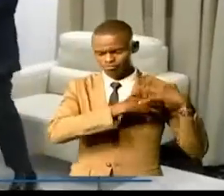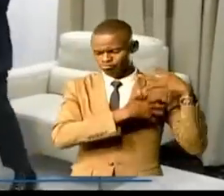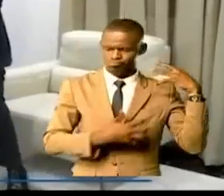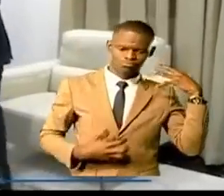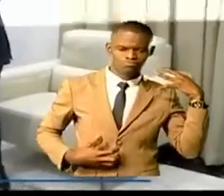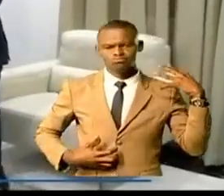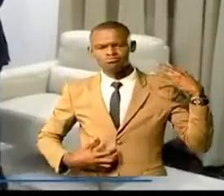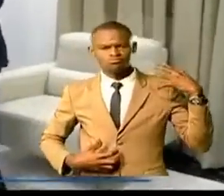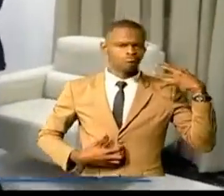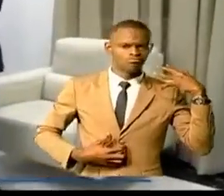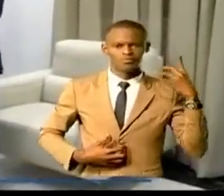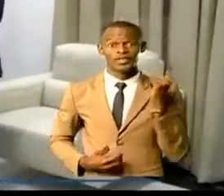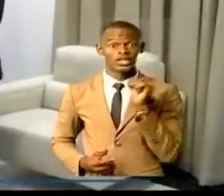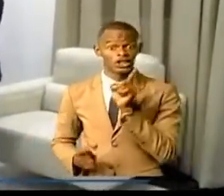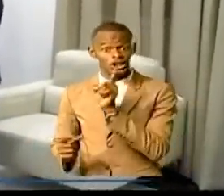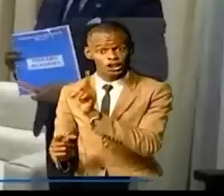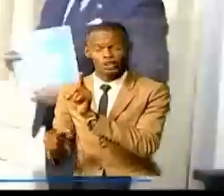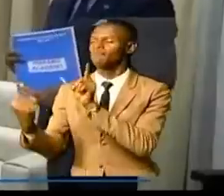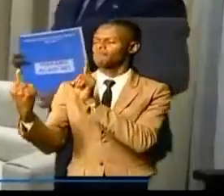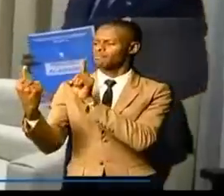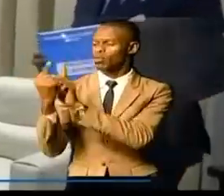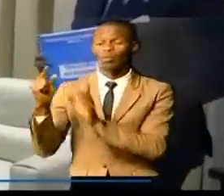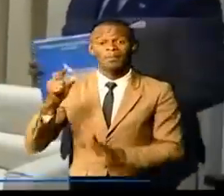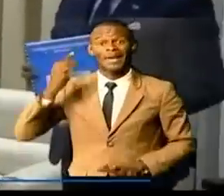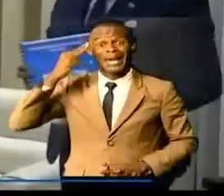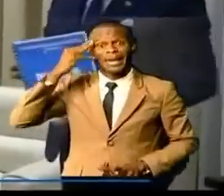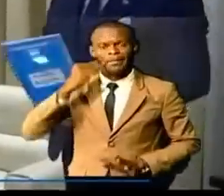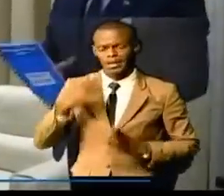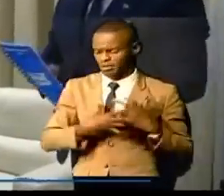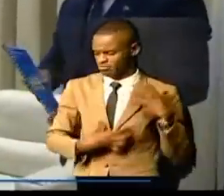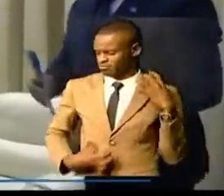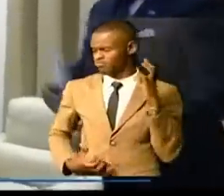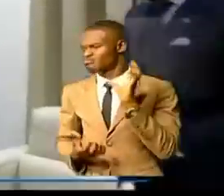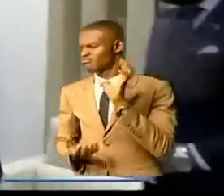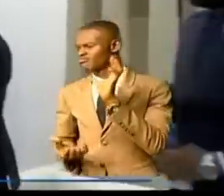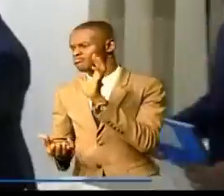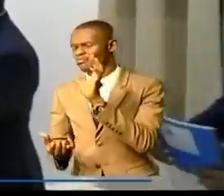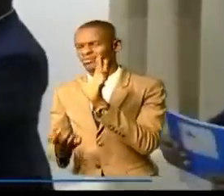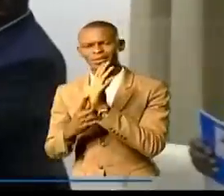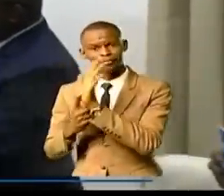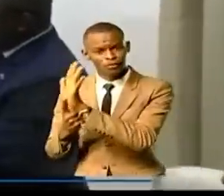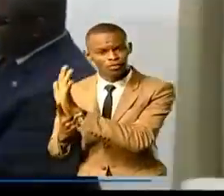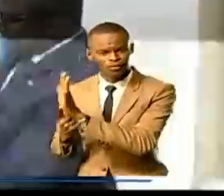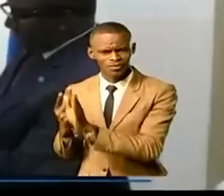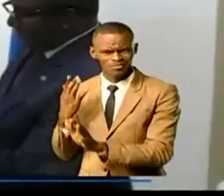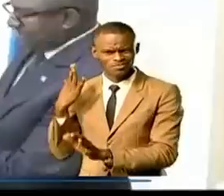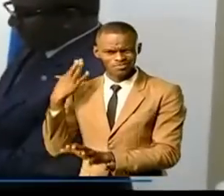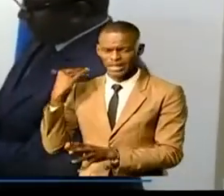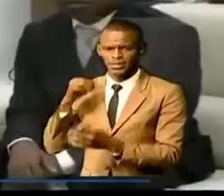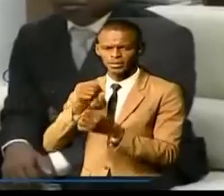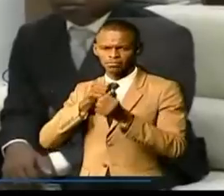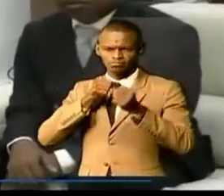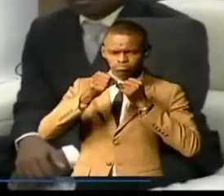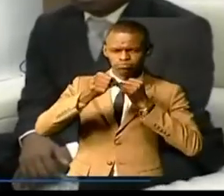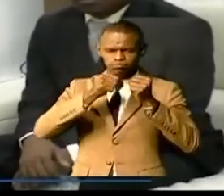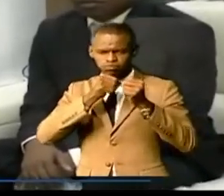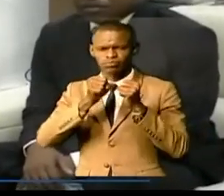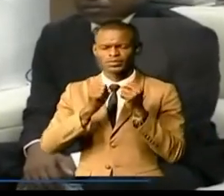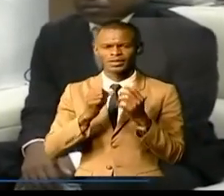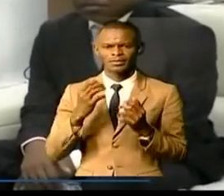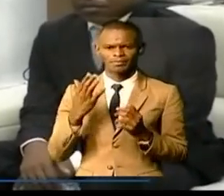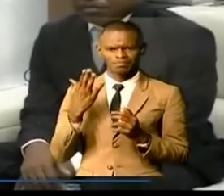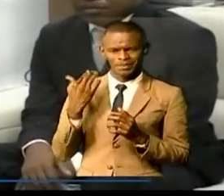sa ceinture au chef du gouvernement. Ceinture obtenue après avoir remporté la victoire le 15 mai dernier contre Tony